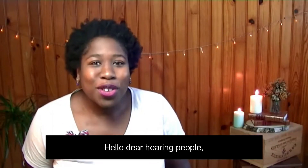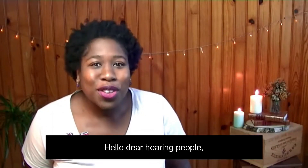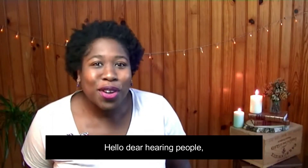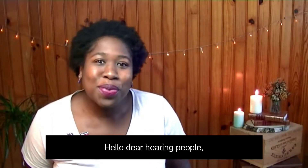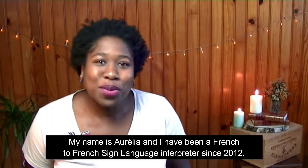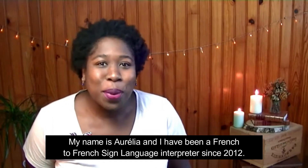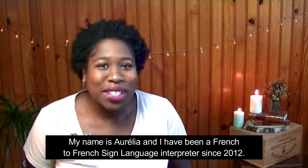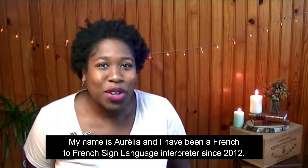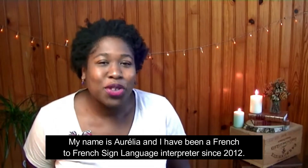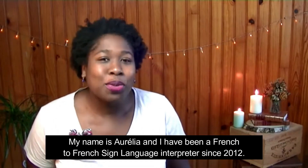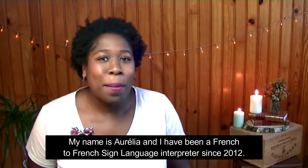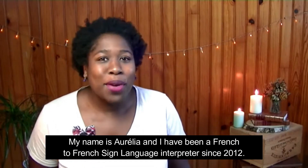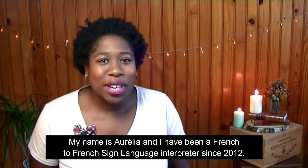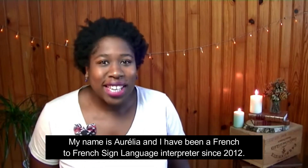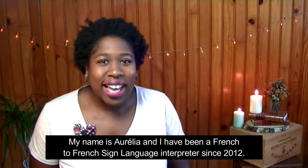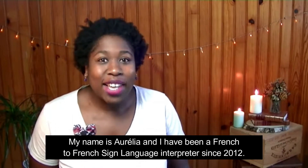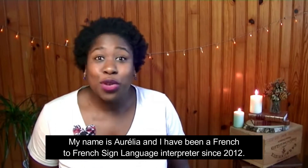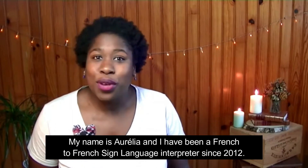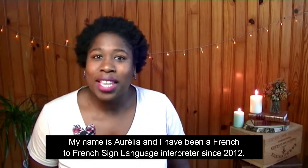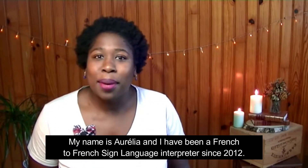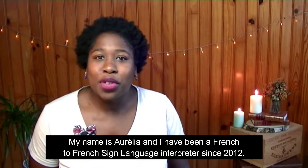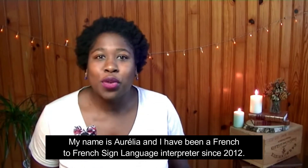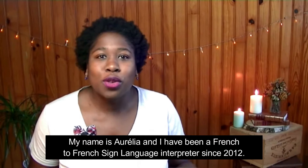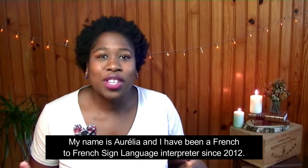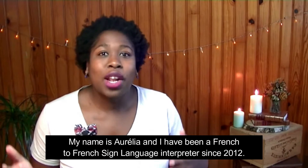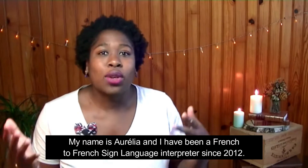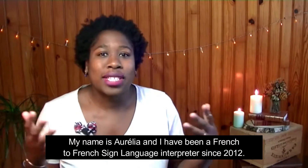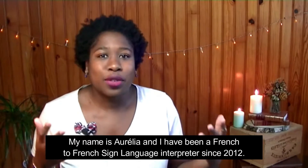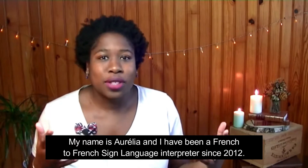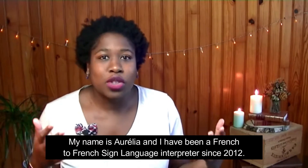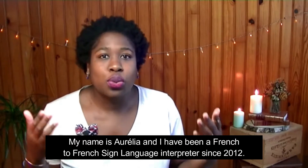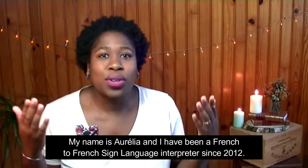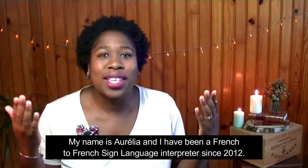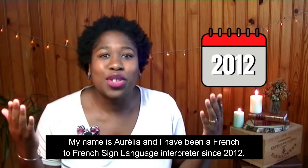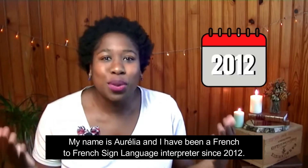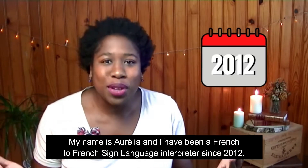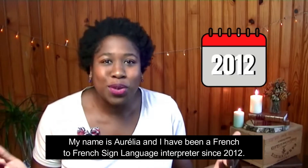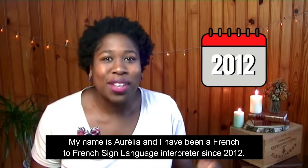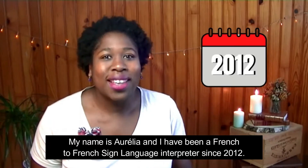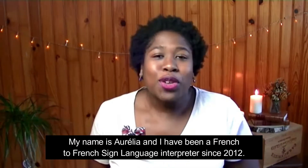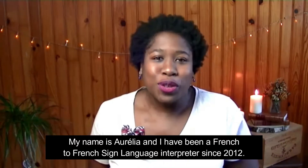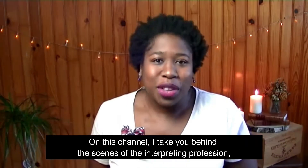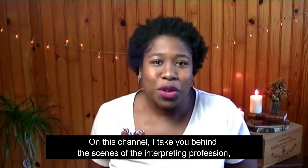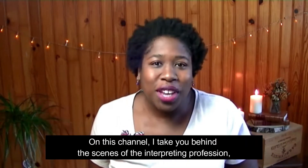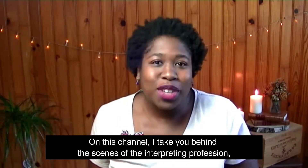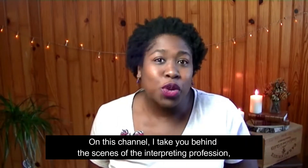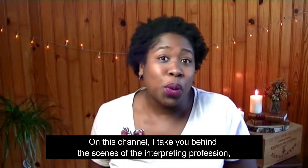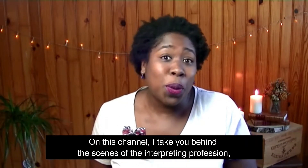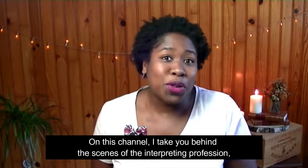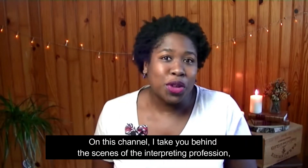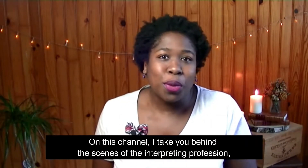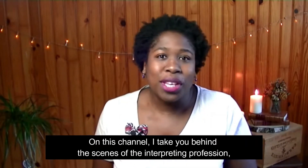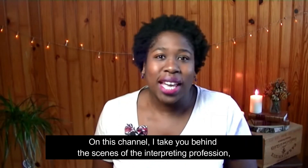Coucou chers entendants, je me présente, je m'appelle Aurélia et je suis interprète français langue des signes française depuis 2012. Sur cette chaîne,